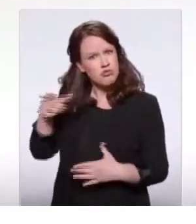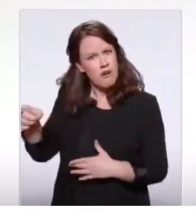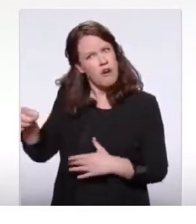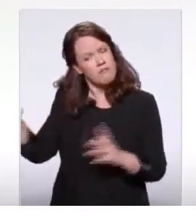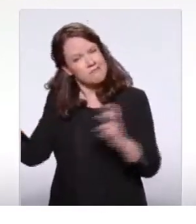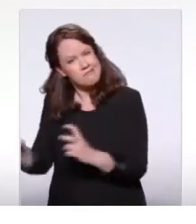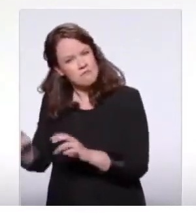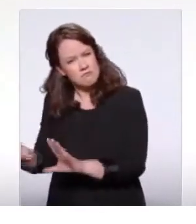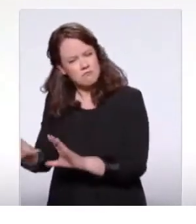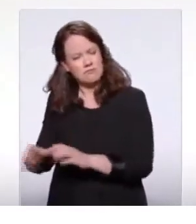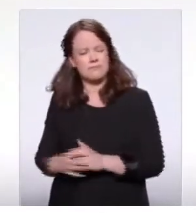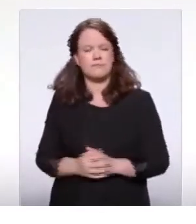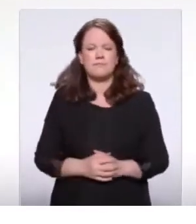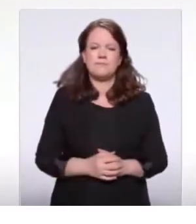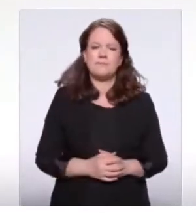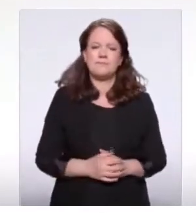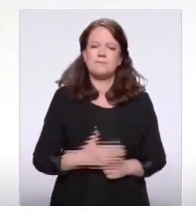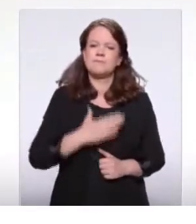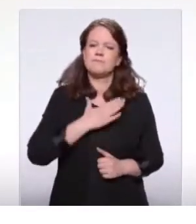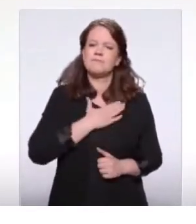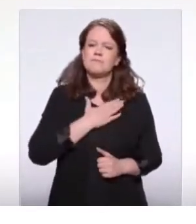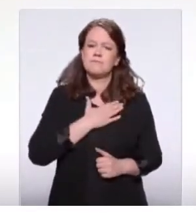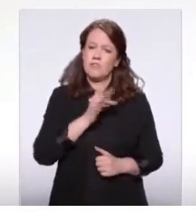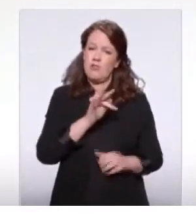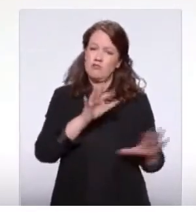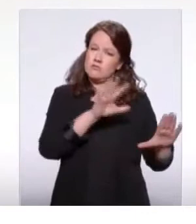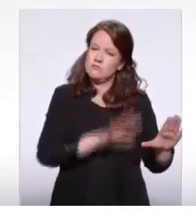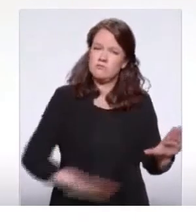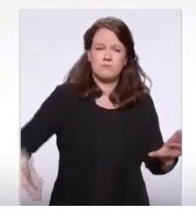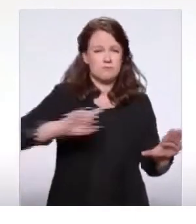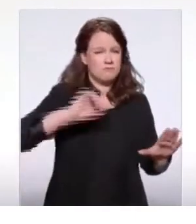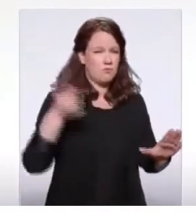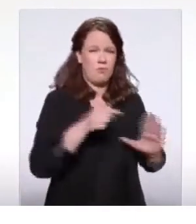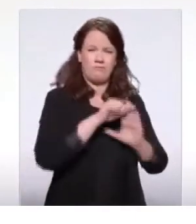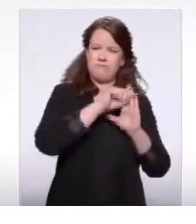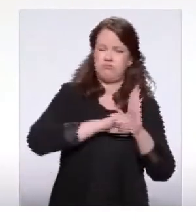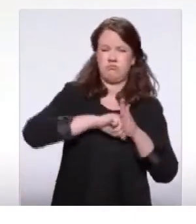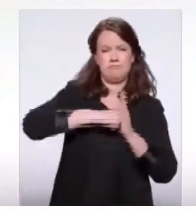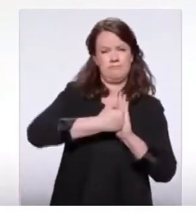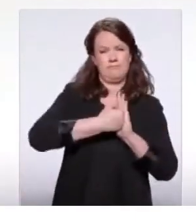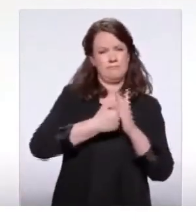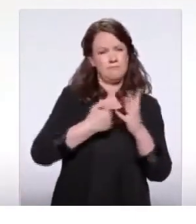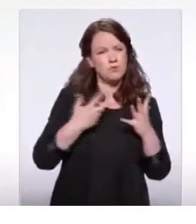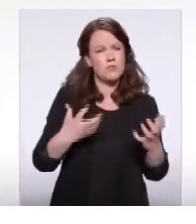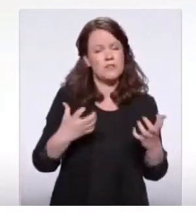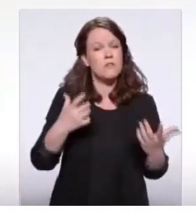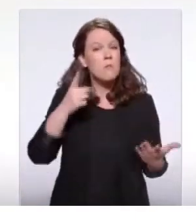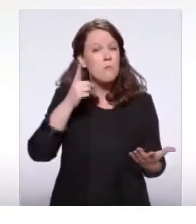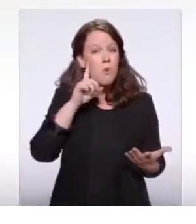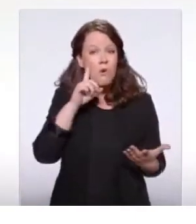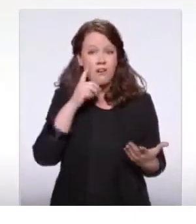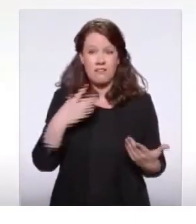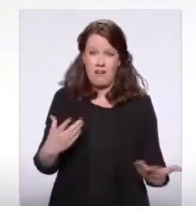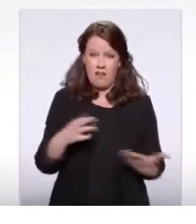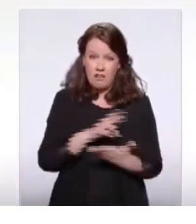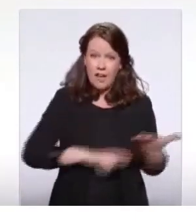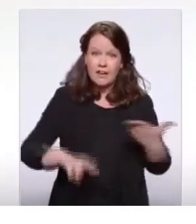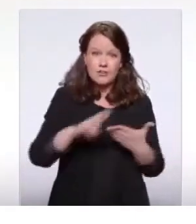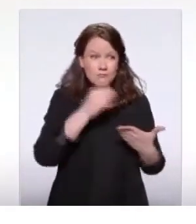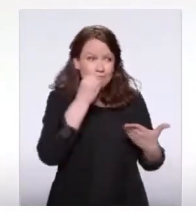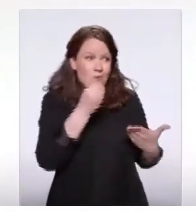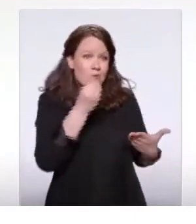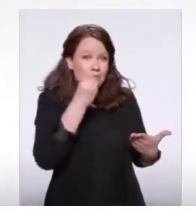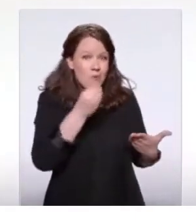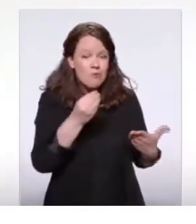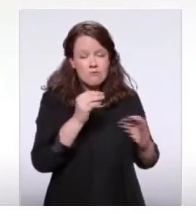côté. Si nous faisons ce choix de toucher tout le territoire métropolitain, c'est parce que plus aucune région métropolitaine n'est aujourd'hui